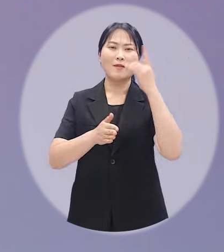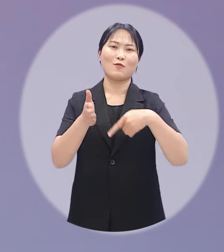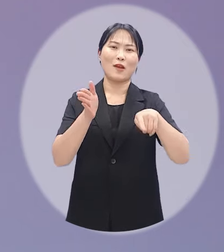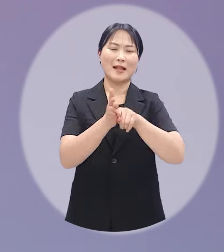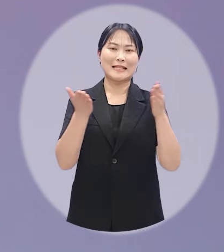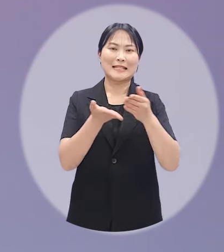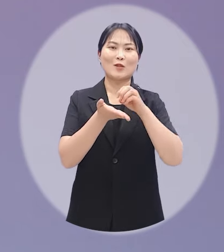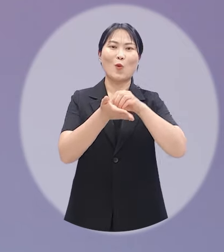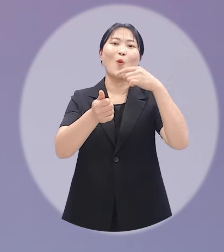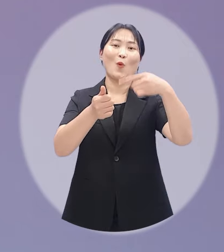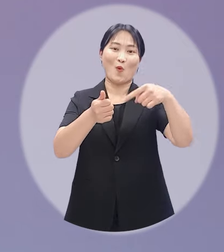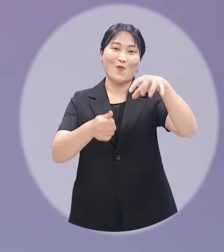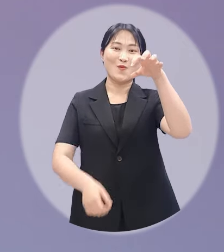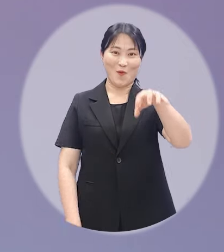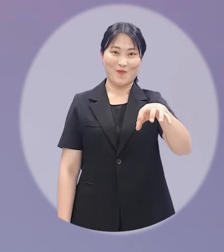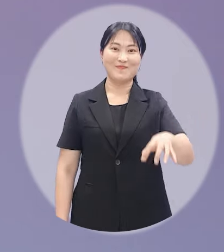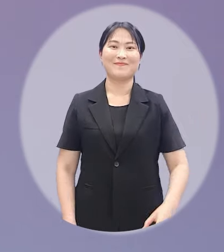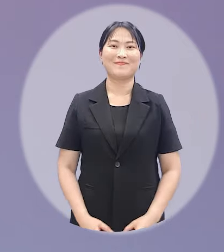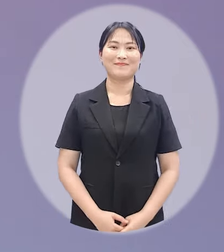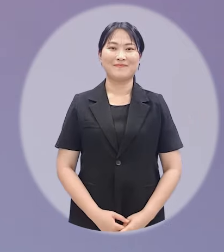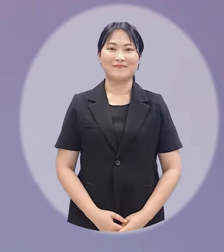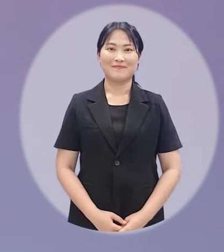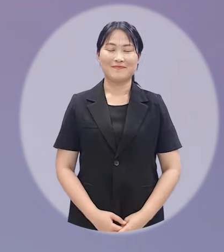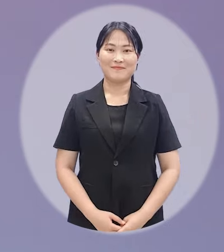교육 현장인데요. 그곳으로 떠나볼까요?